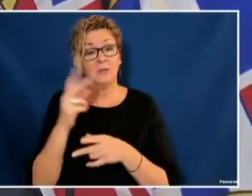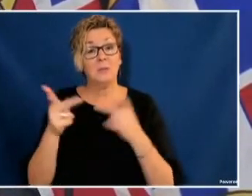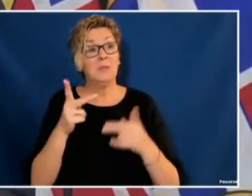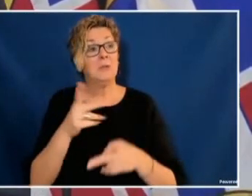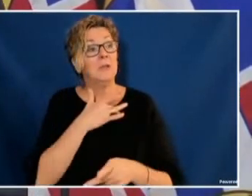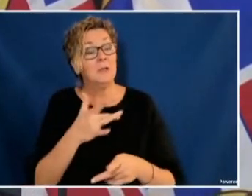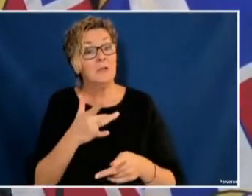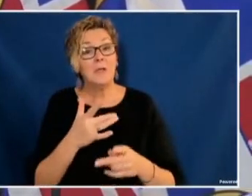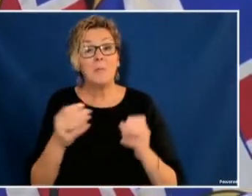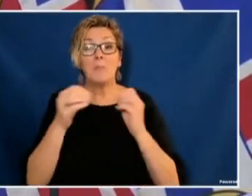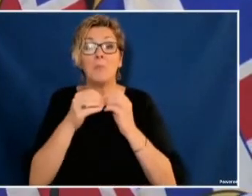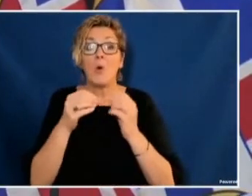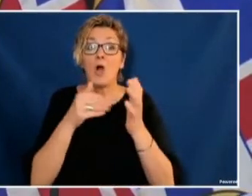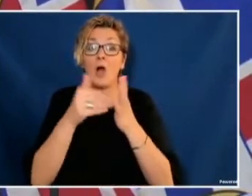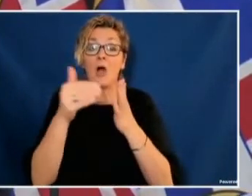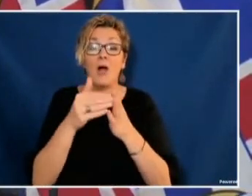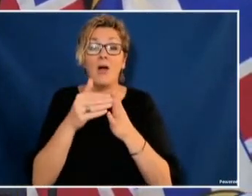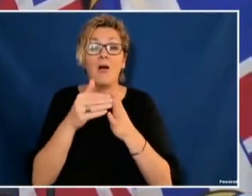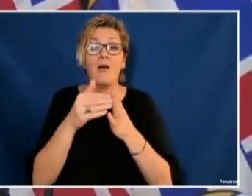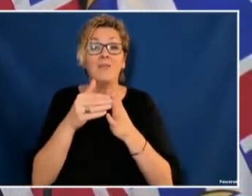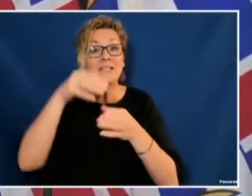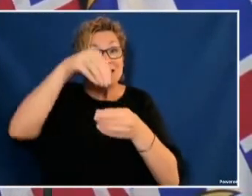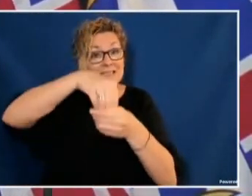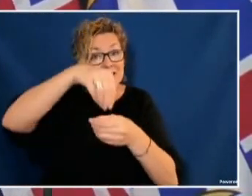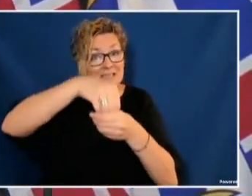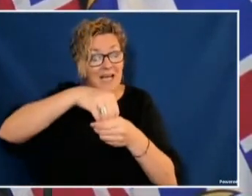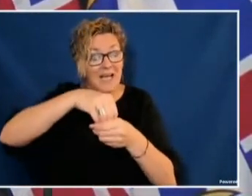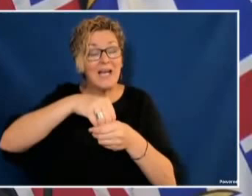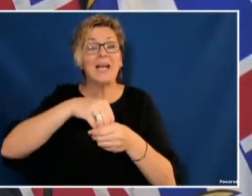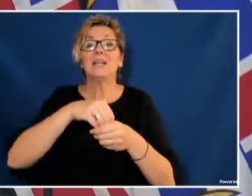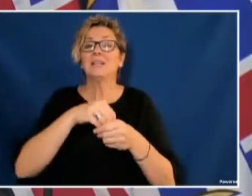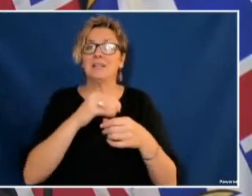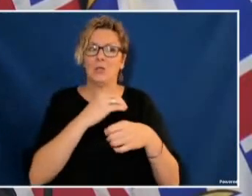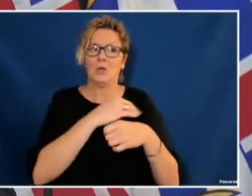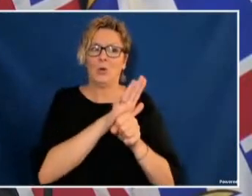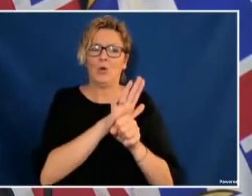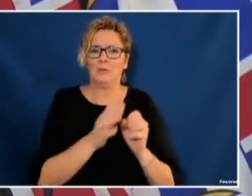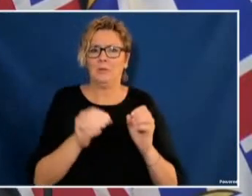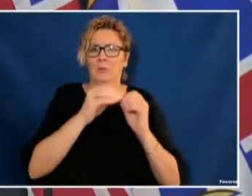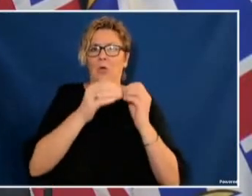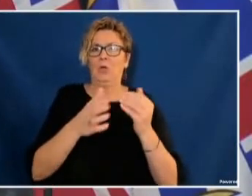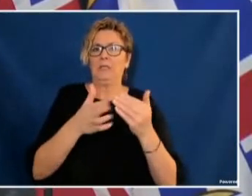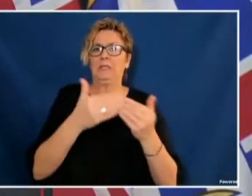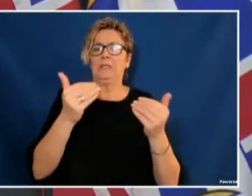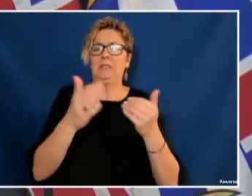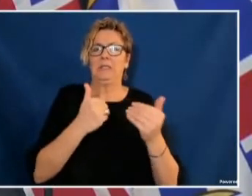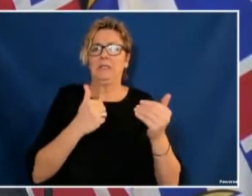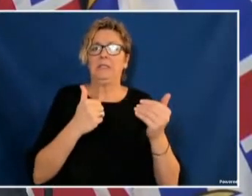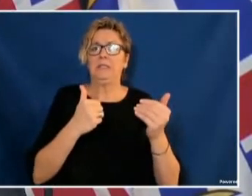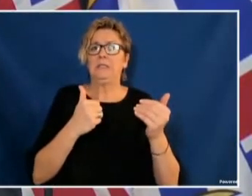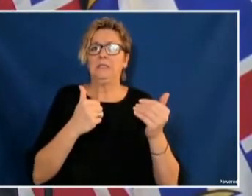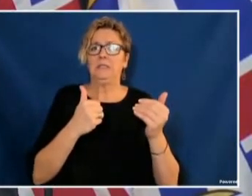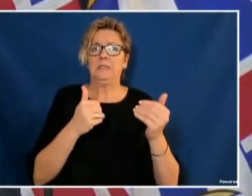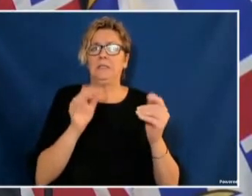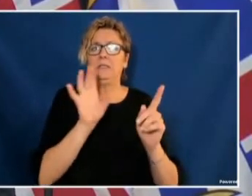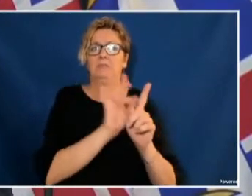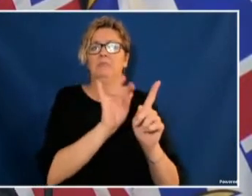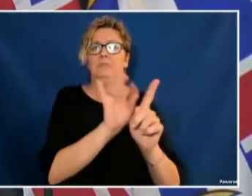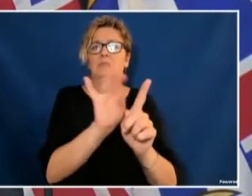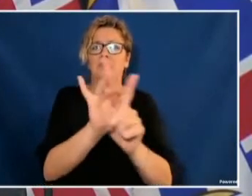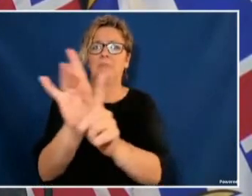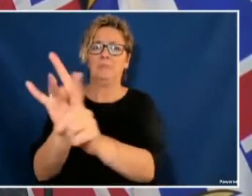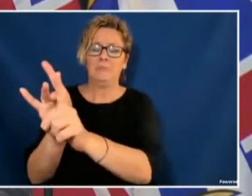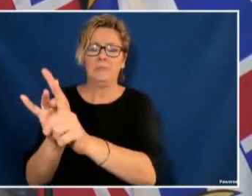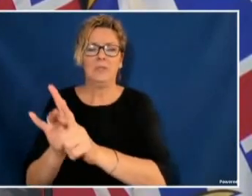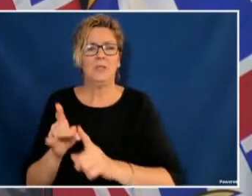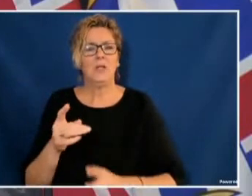première période de référence qui s'étend jusqu'au 28 novembre, nous avons eu 750 nouveaux cas. Pour la deuxième période de